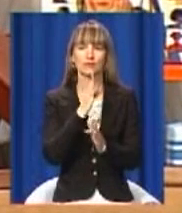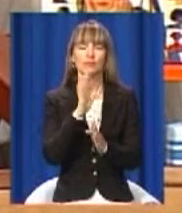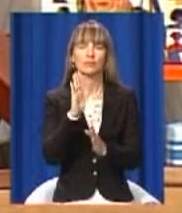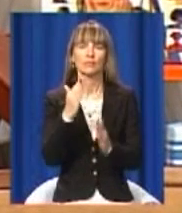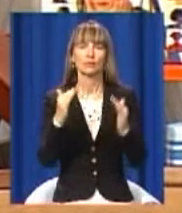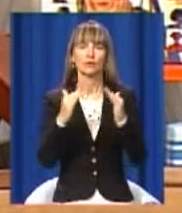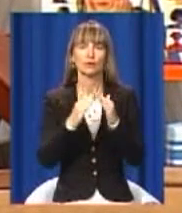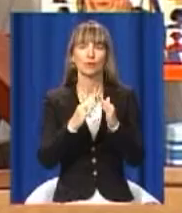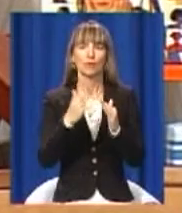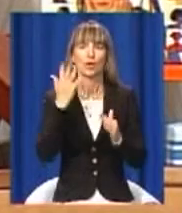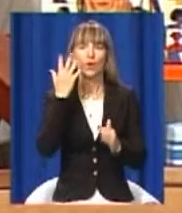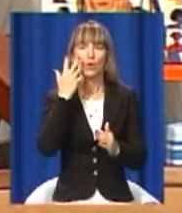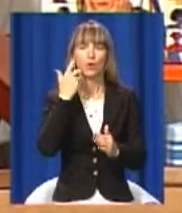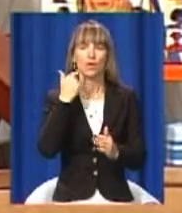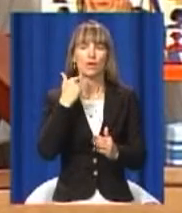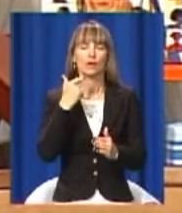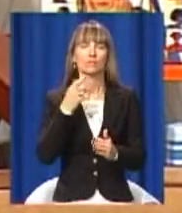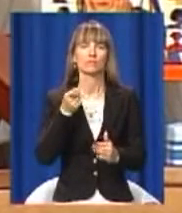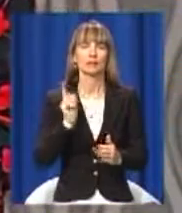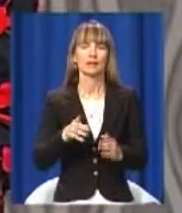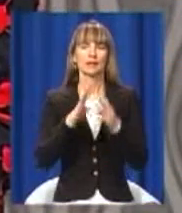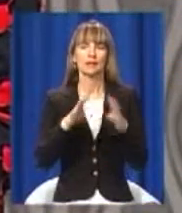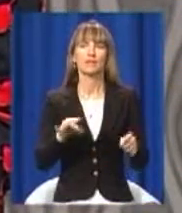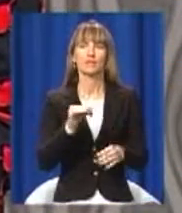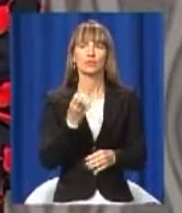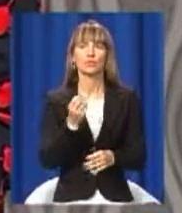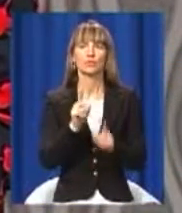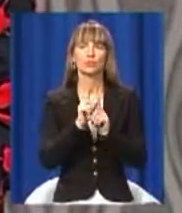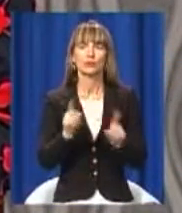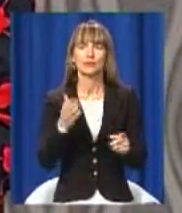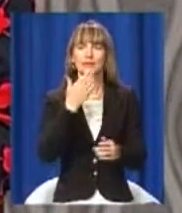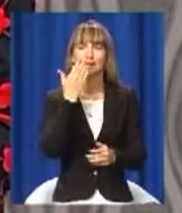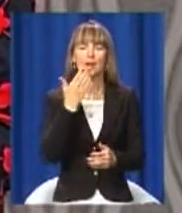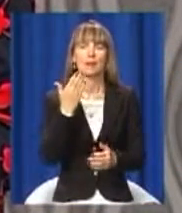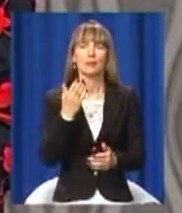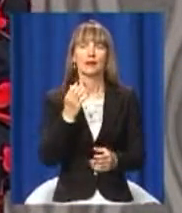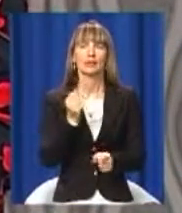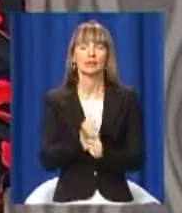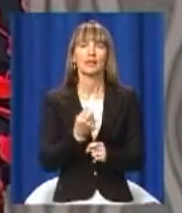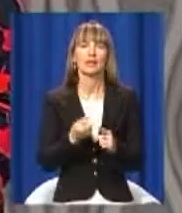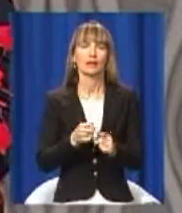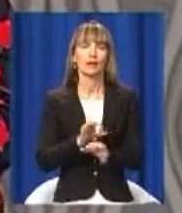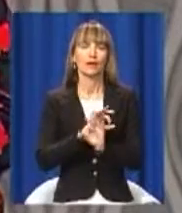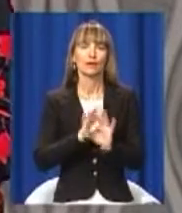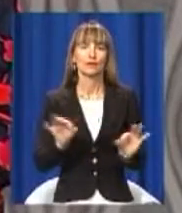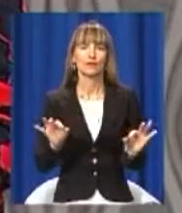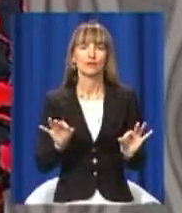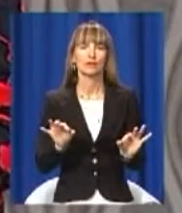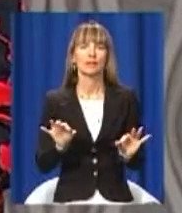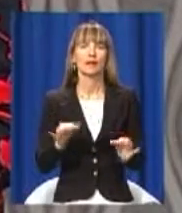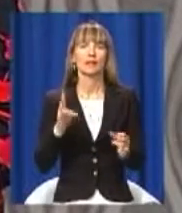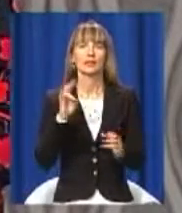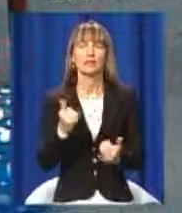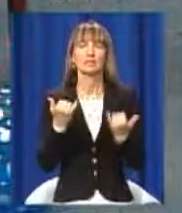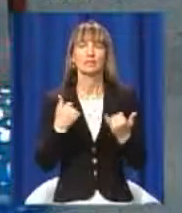домі, коли стоїть справжня ялинка. І вона ще такий особливий, такий запах свій дає, це взагалі класно. Ну, а на сьогодні ми